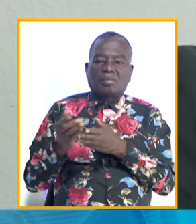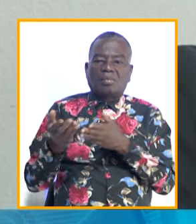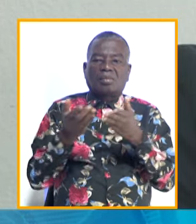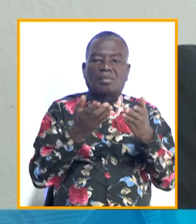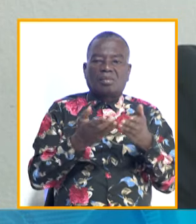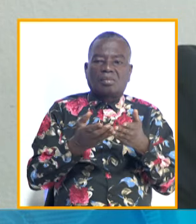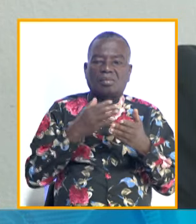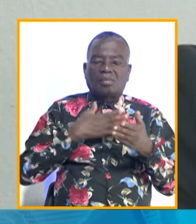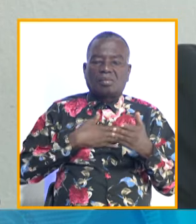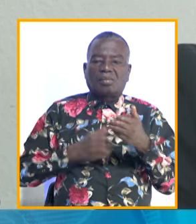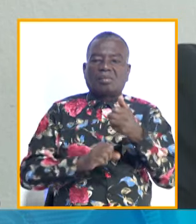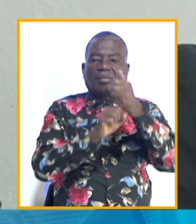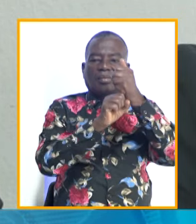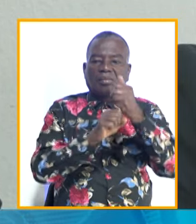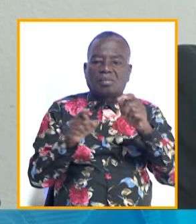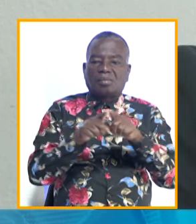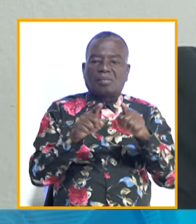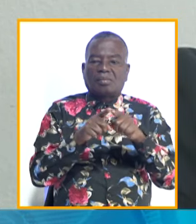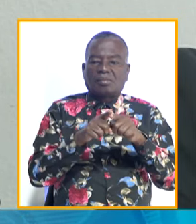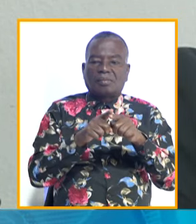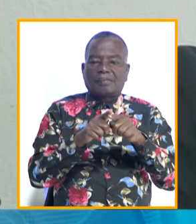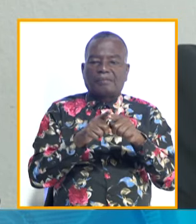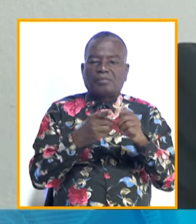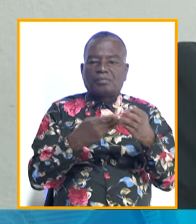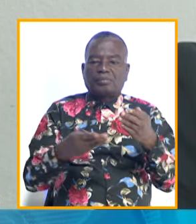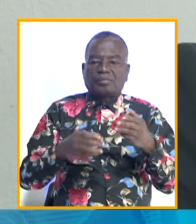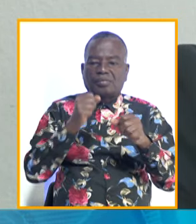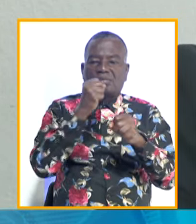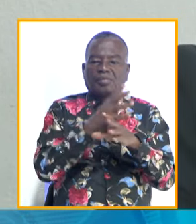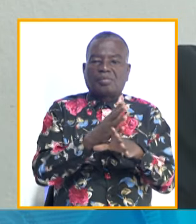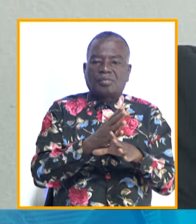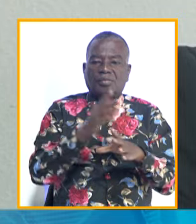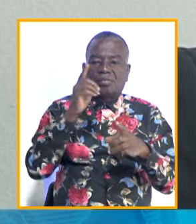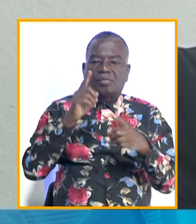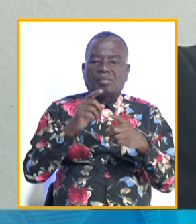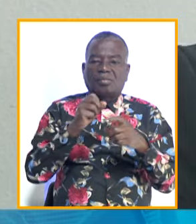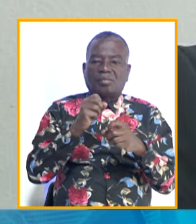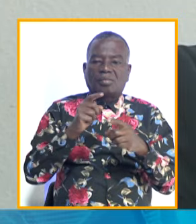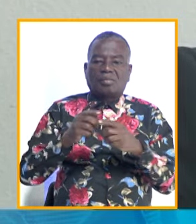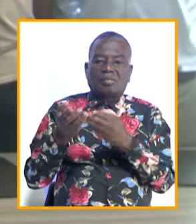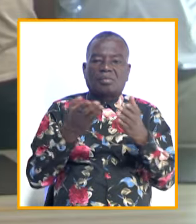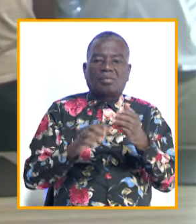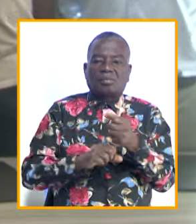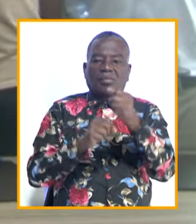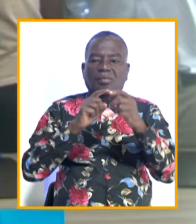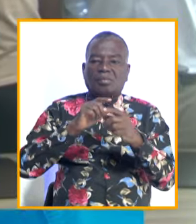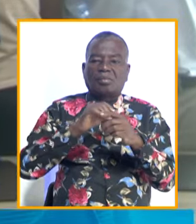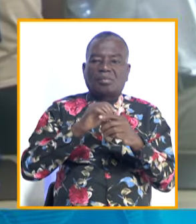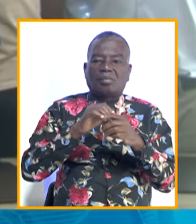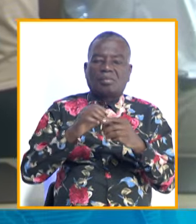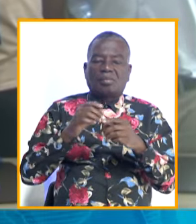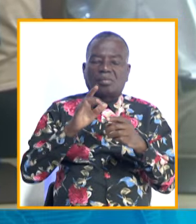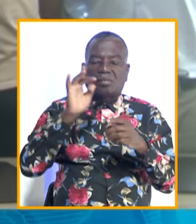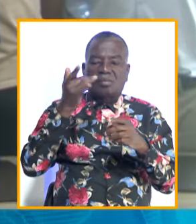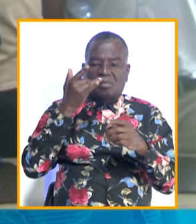mon soutien, de la même manière, je suis prêt à apporter mon soutien à n'importe quel club de Côte d'Ivoire. Grâce à cette nouvelle